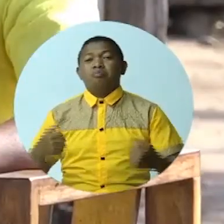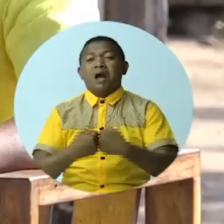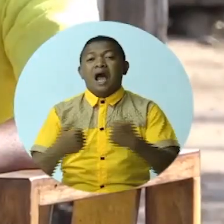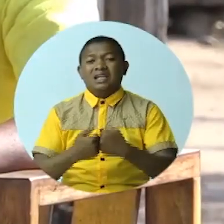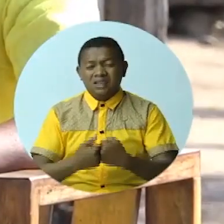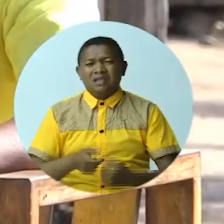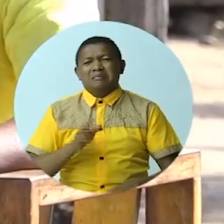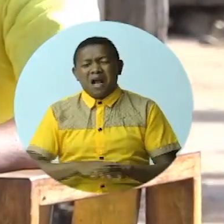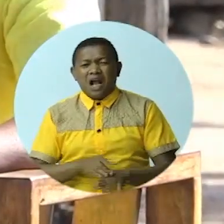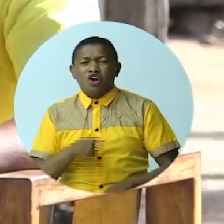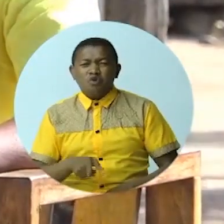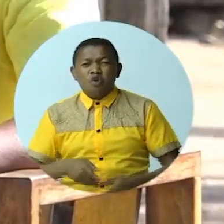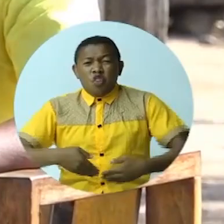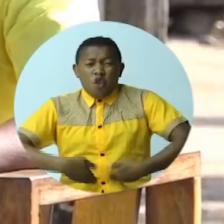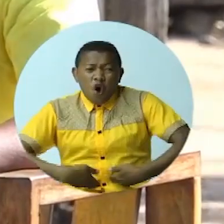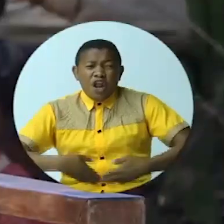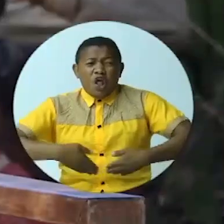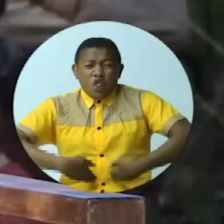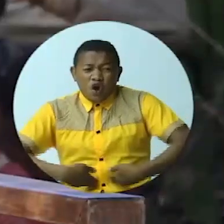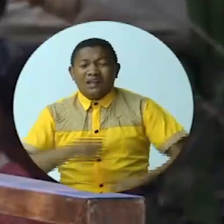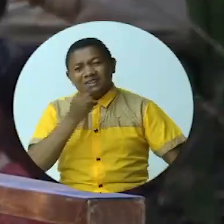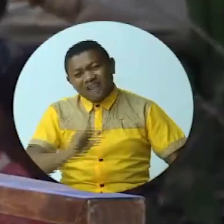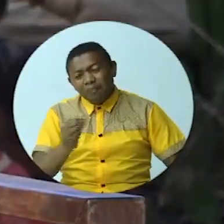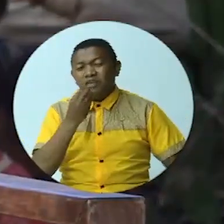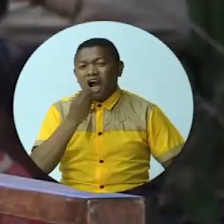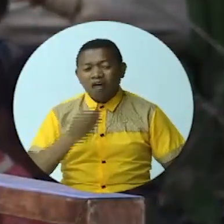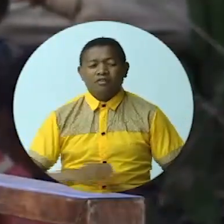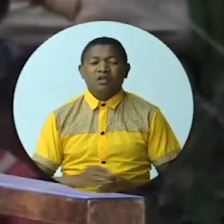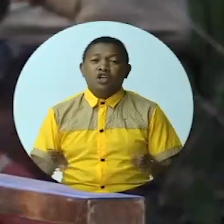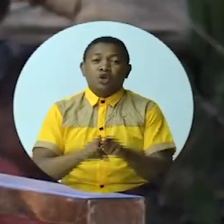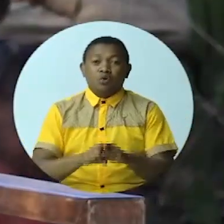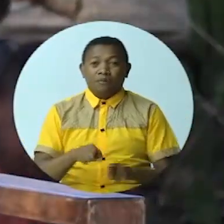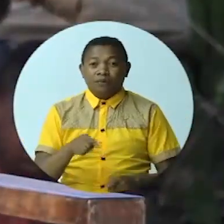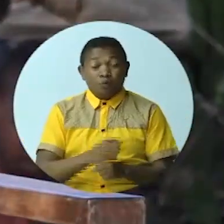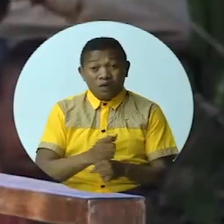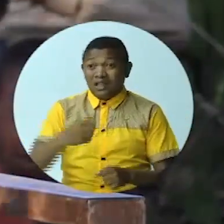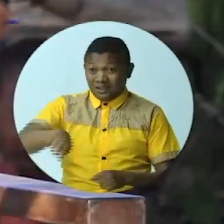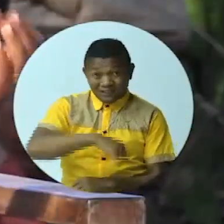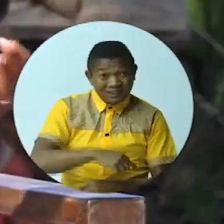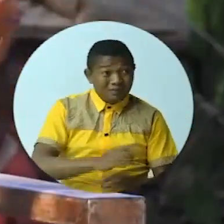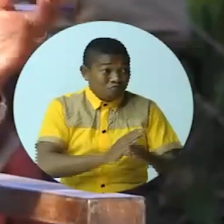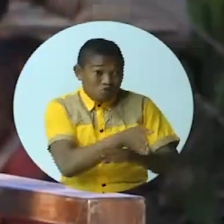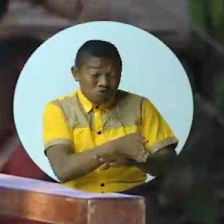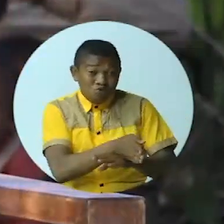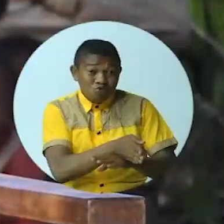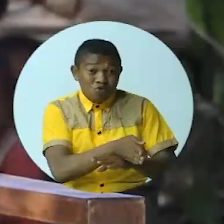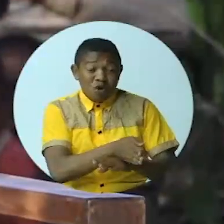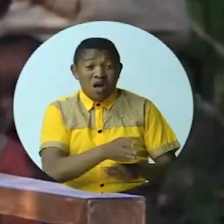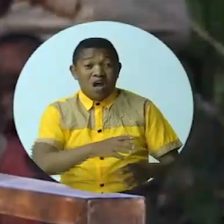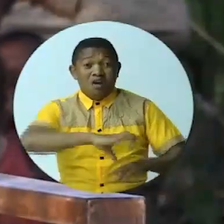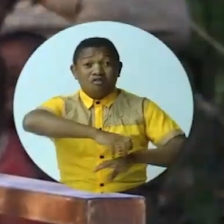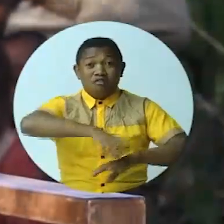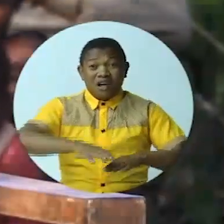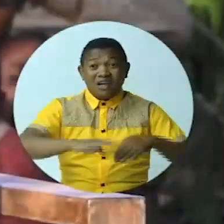a matetika mandeha any amin'ny tapany atsimo iny mahafantatra tsara afatra miresadresaka amin'ny flo sy